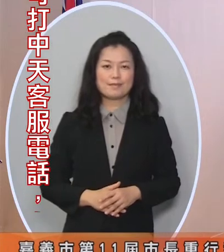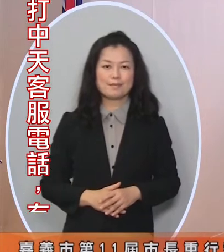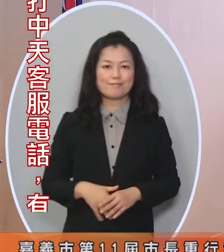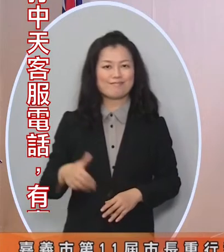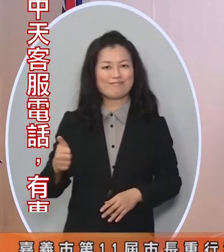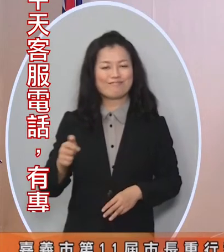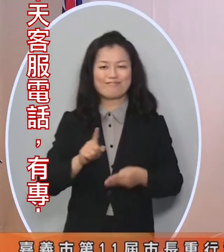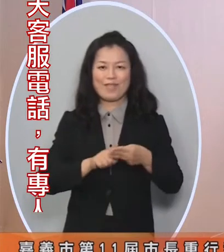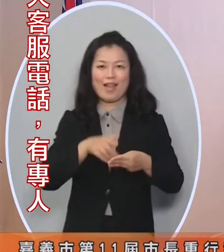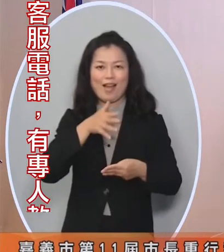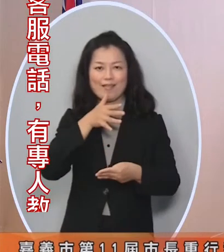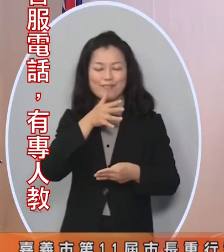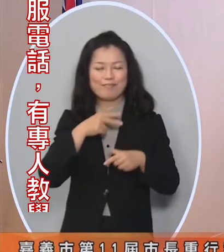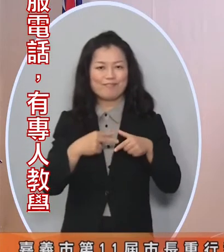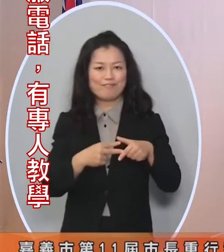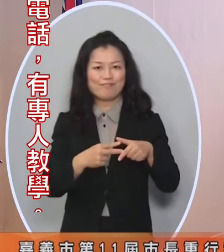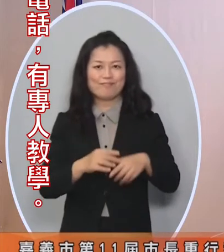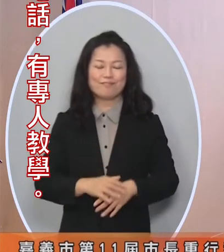谢谢主持人，